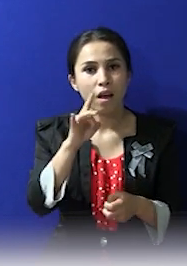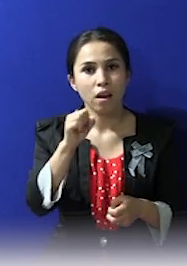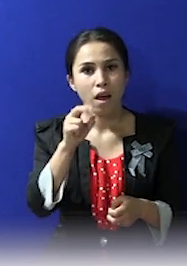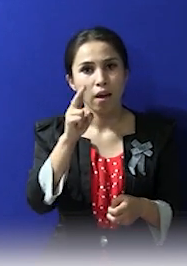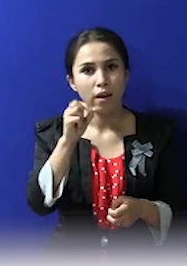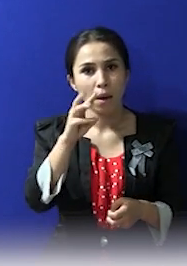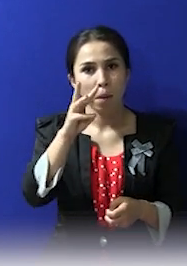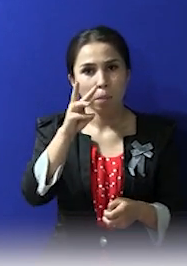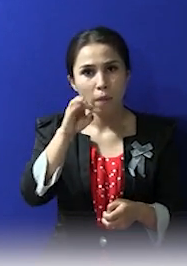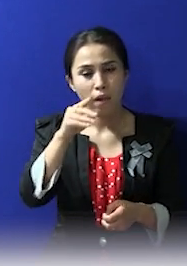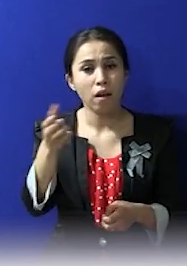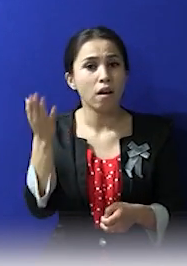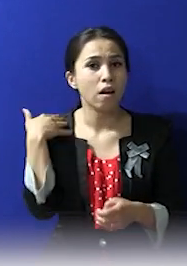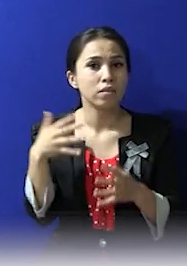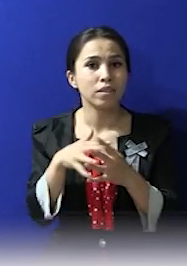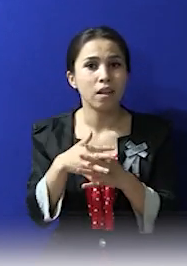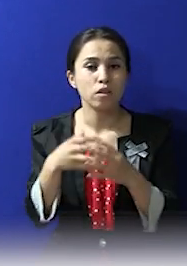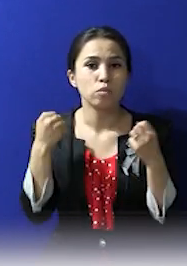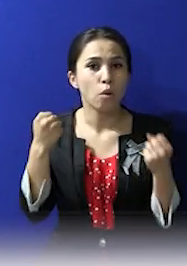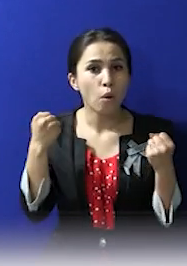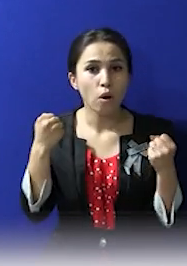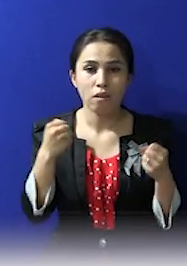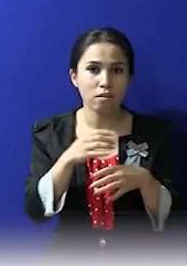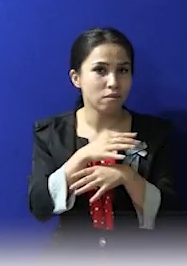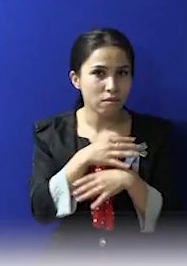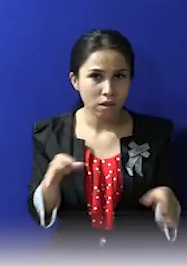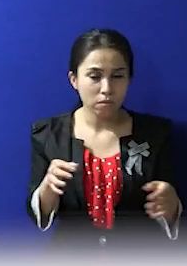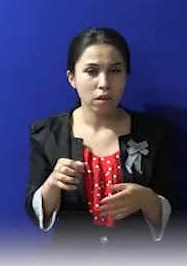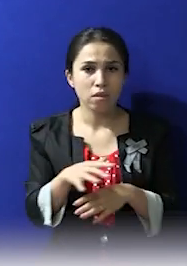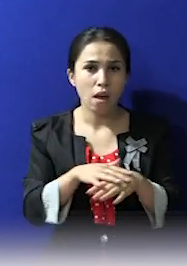первоклассник должен прочувствовать дух школы, увидеть учебные классы, познакомиться с учителем.